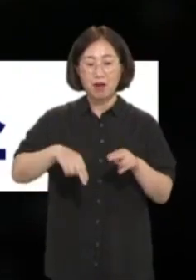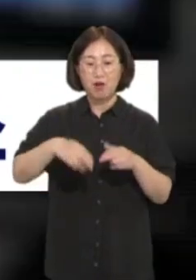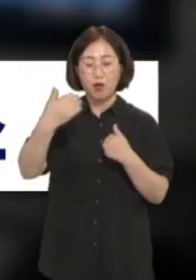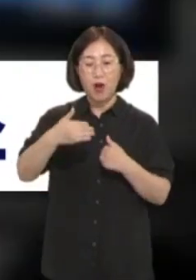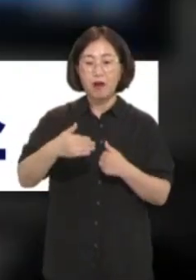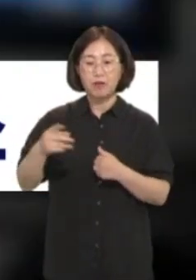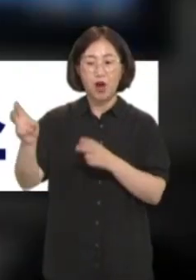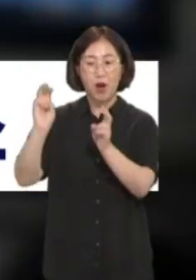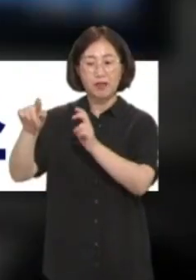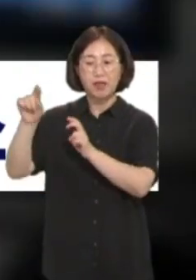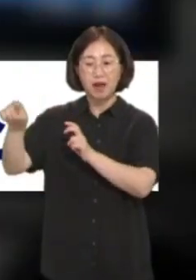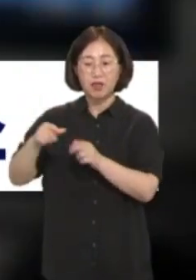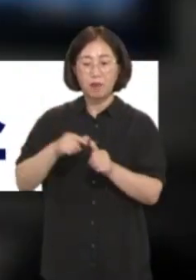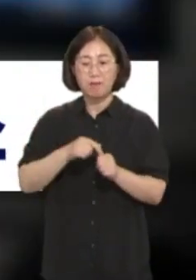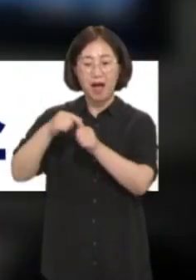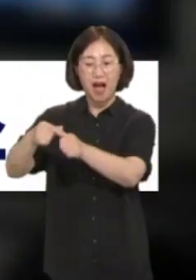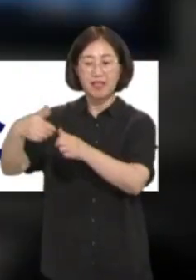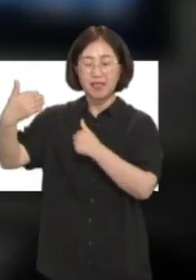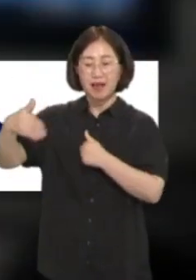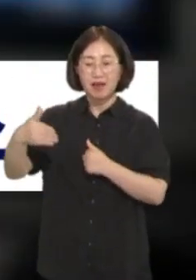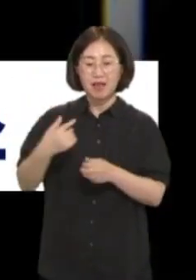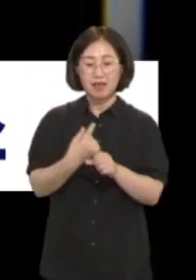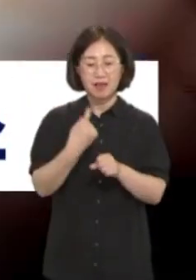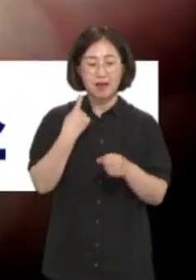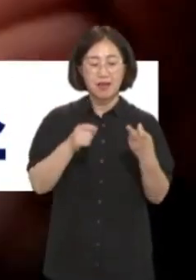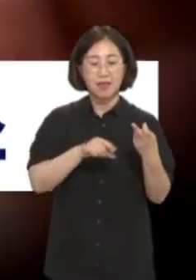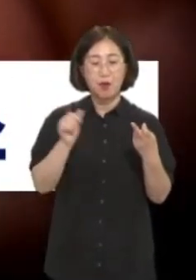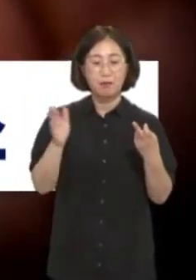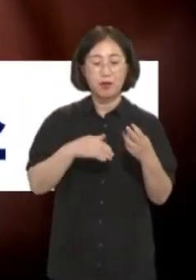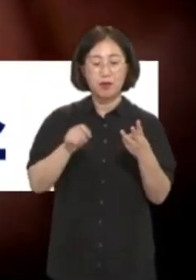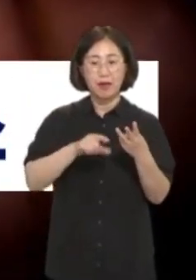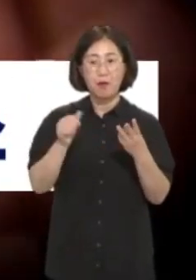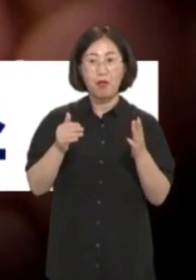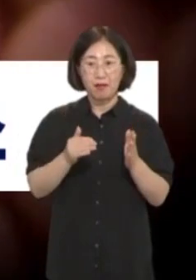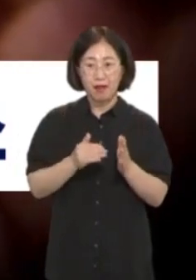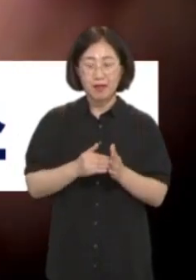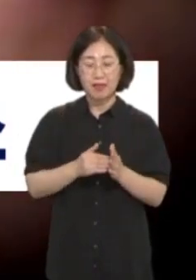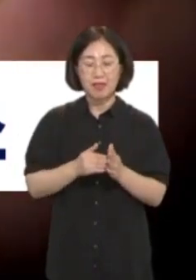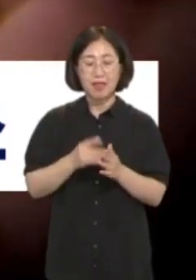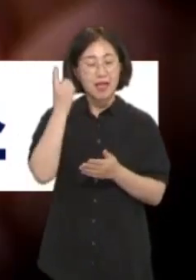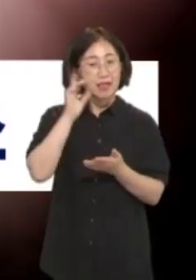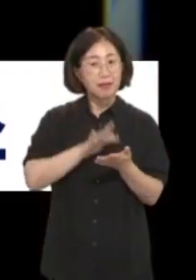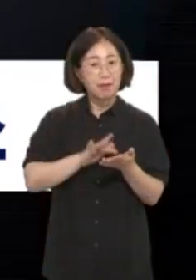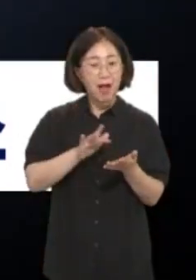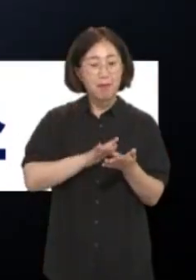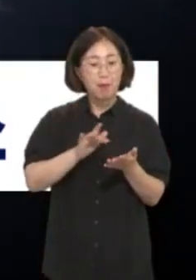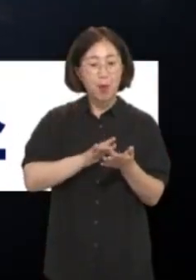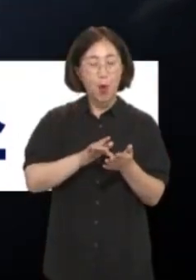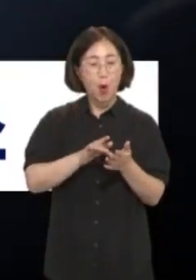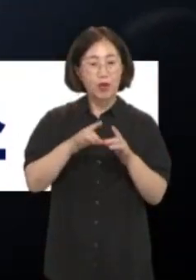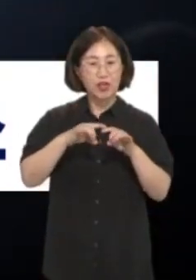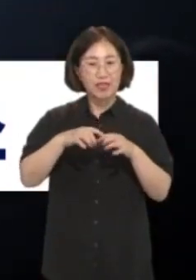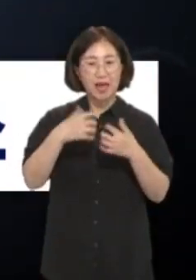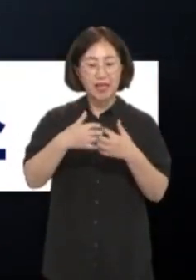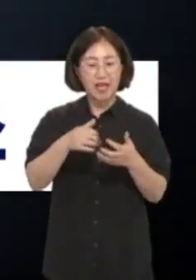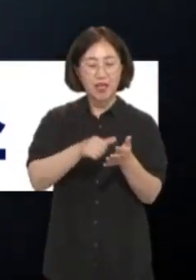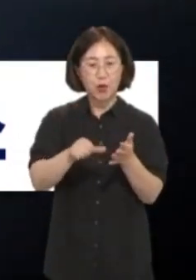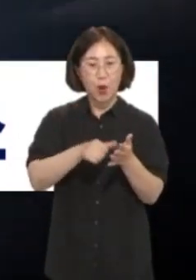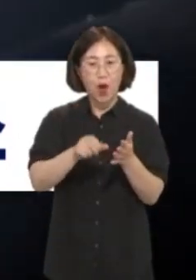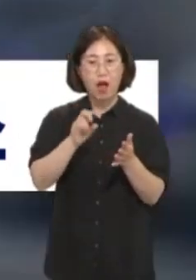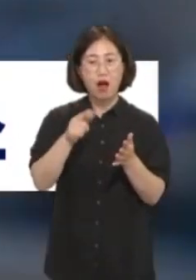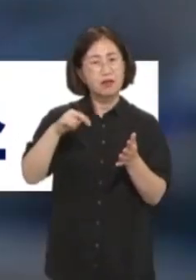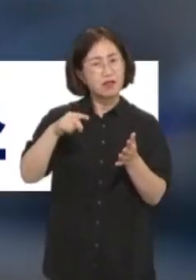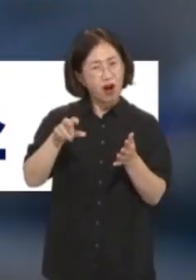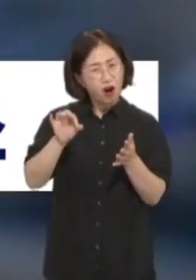경쟁업체로부터 이직 제안을 받자 지난해 12월부터 올해 3월까지 스마트폰 등 전자기기 핵심 소재인